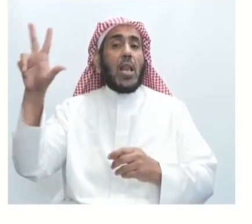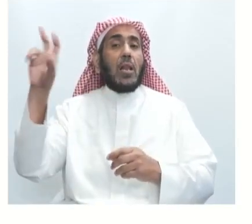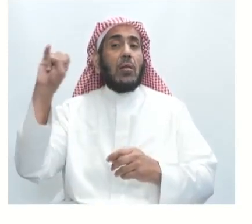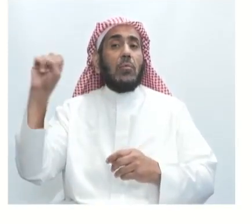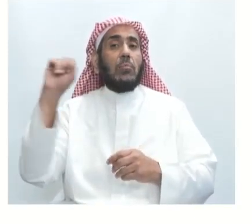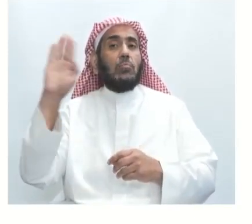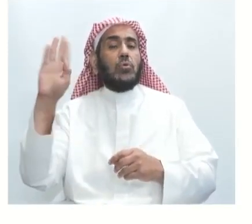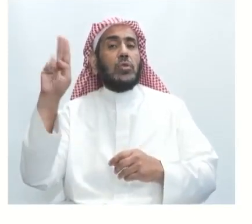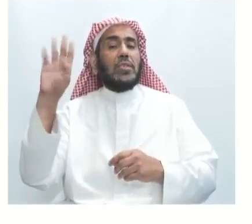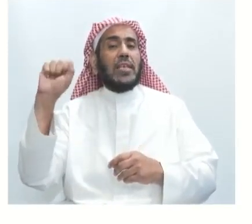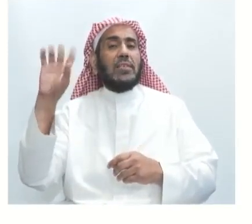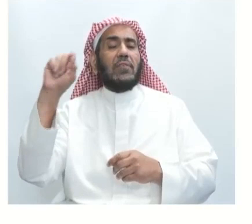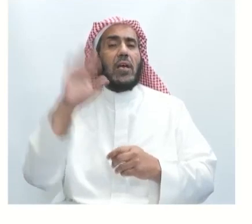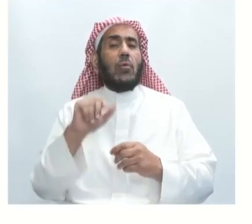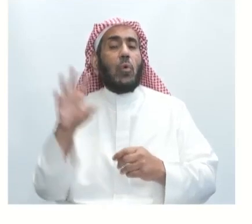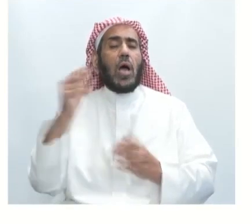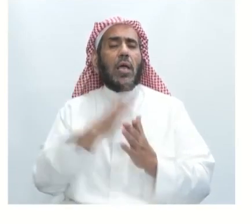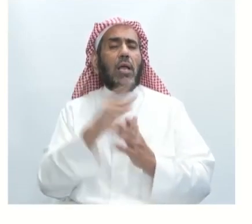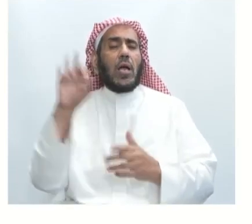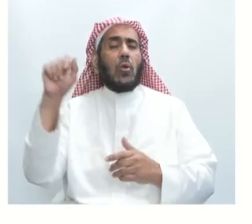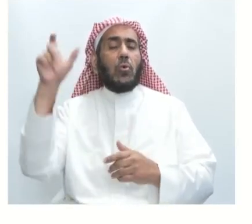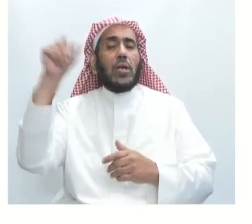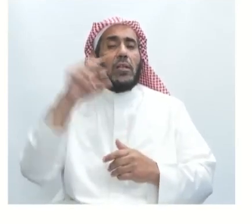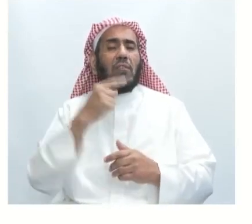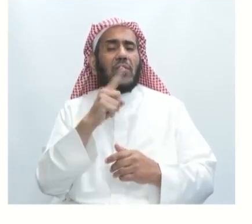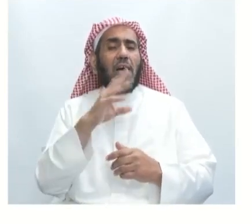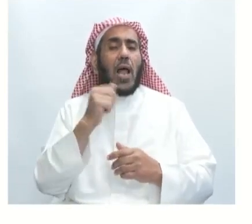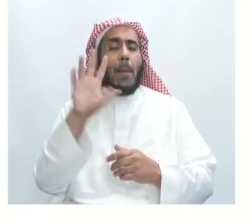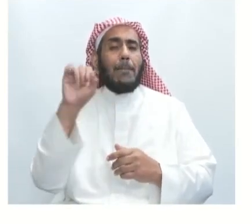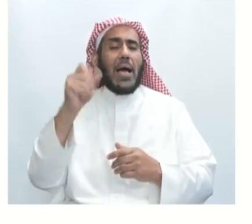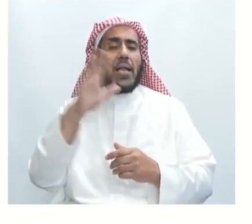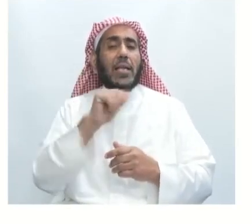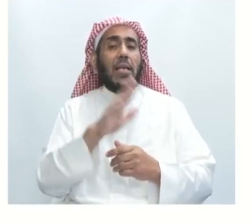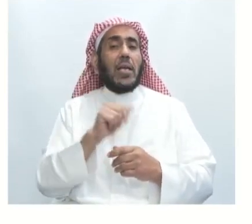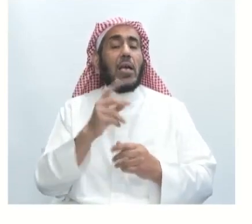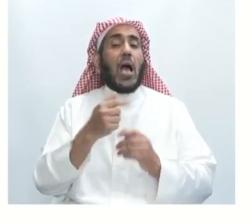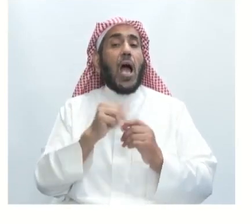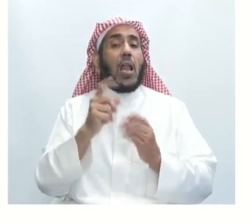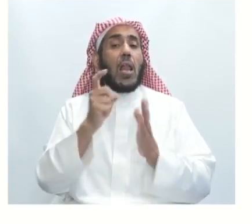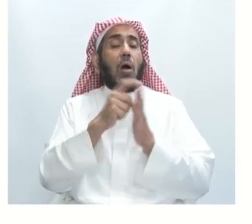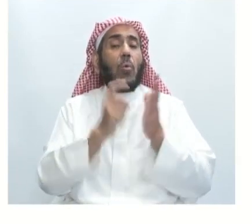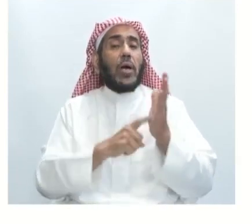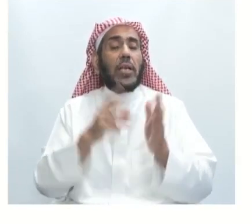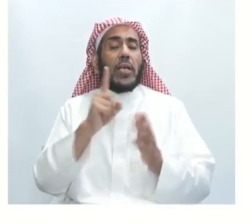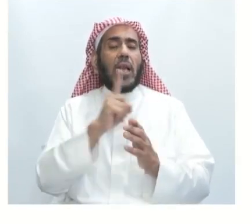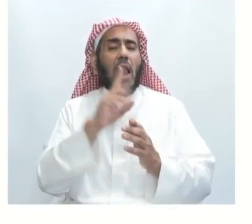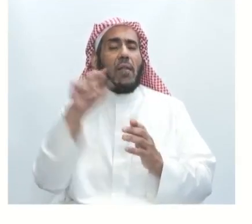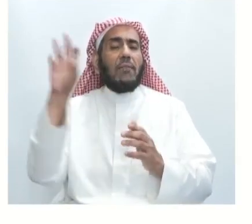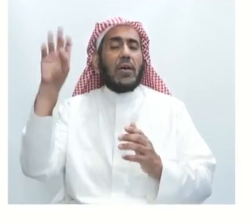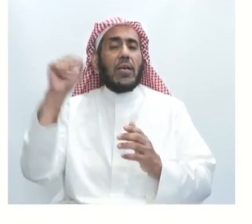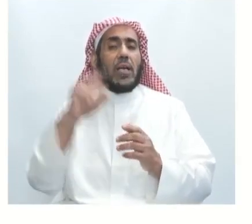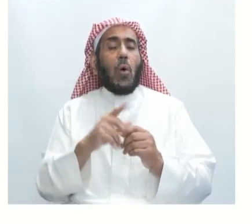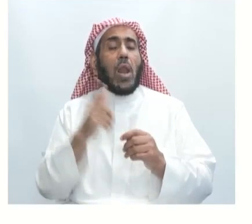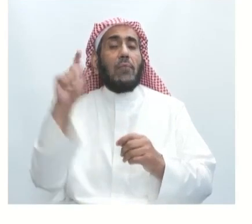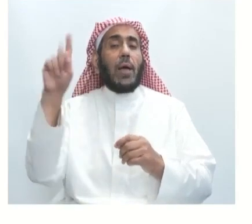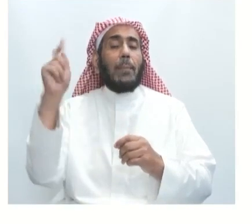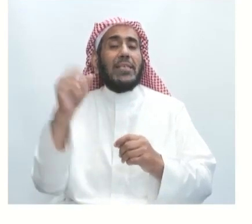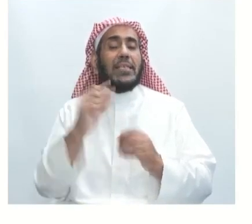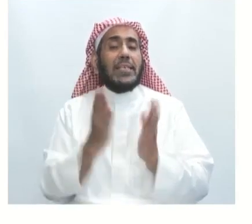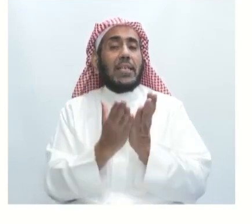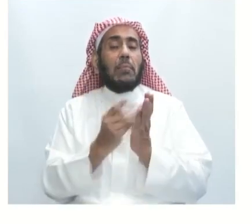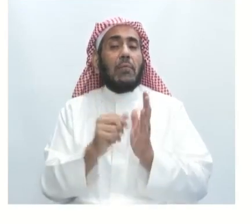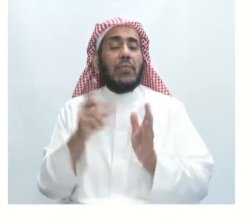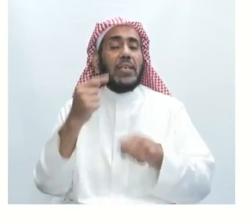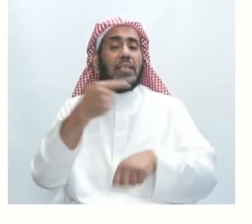كما الف بن جزيل غرناطي كتابا في الفقه المالكي سماه القوانين الفقهيه والف ابن سينا كتابا